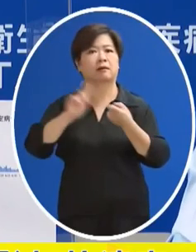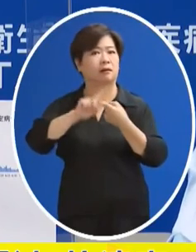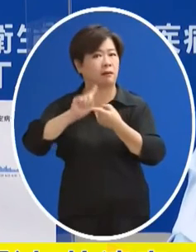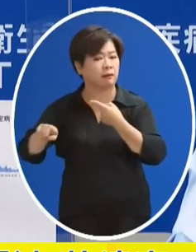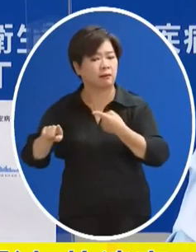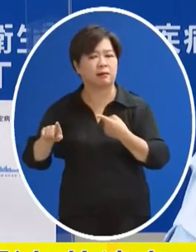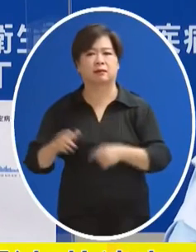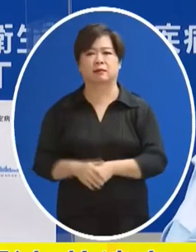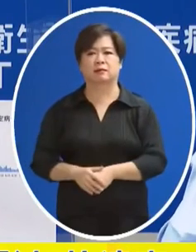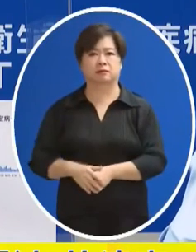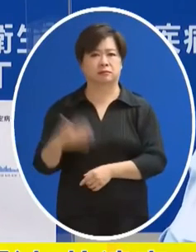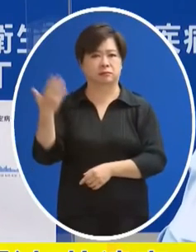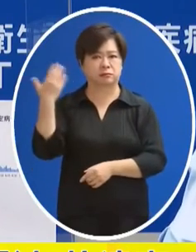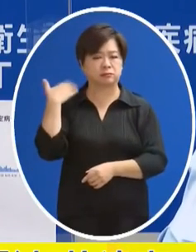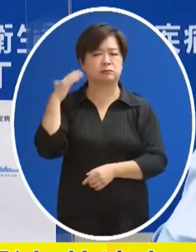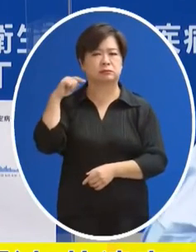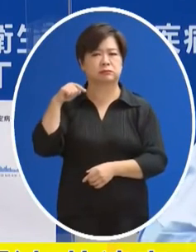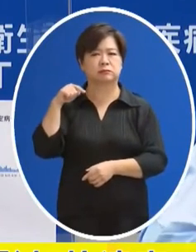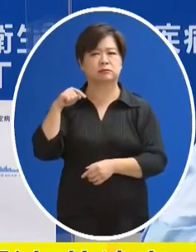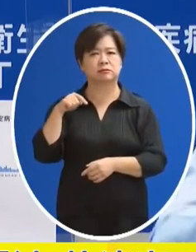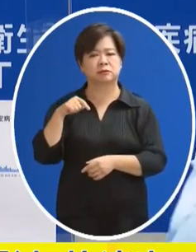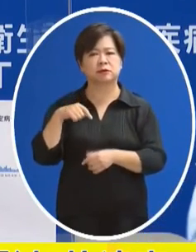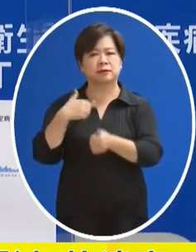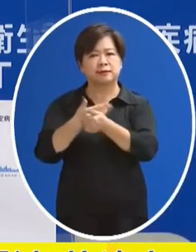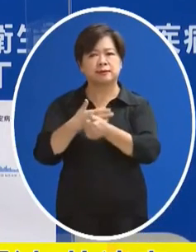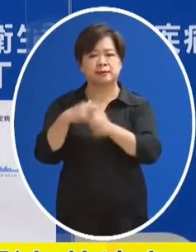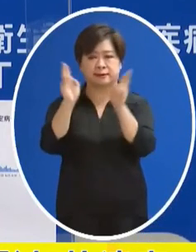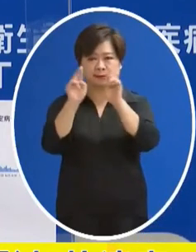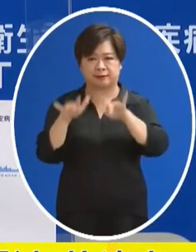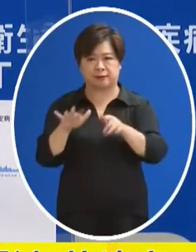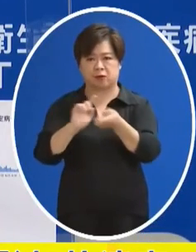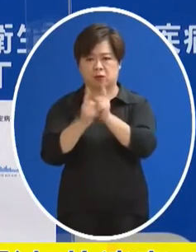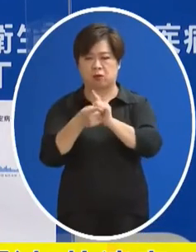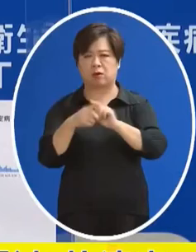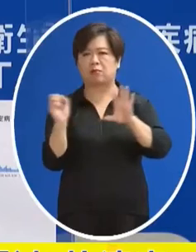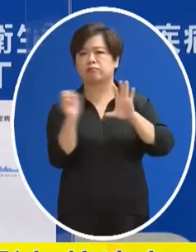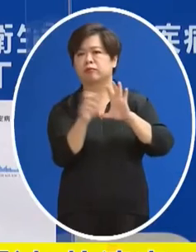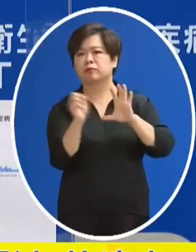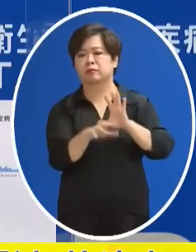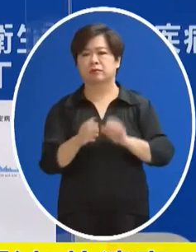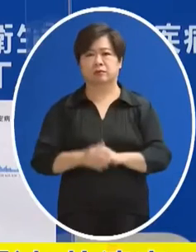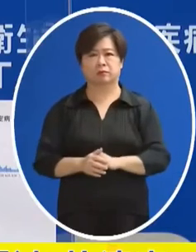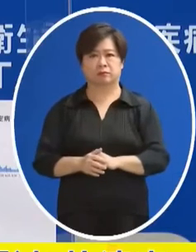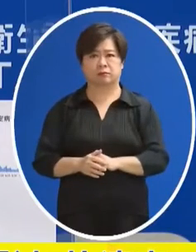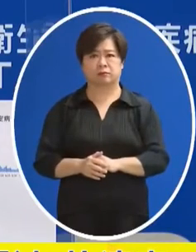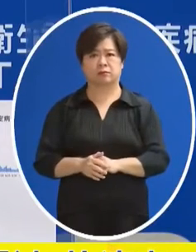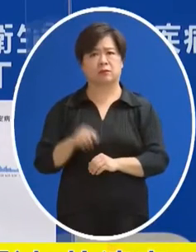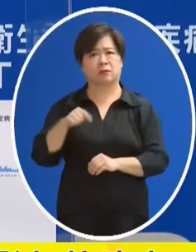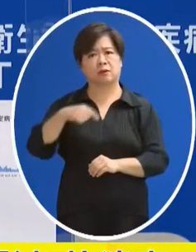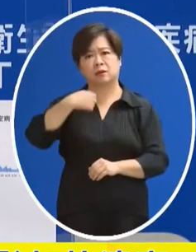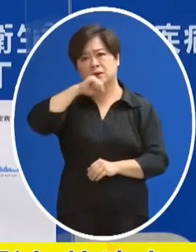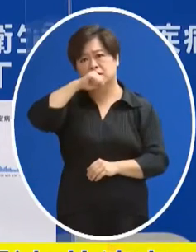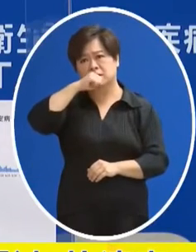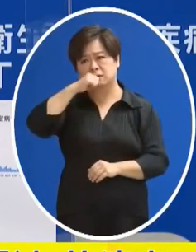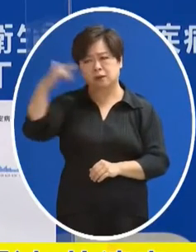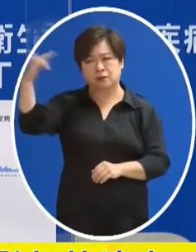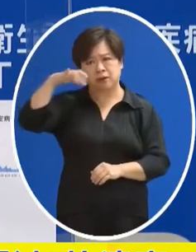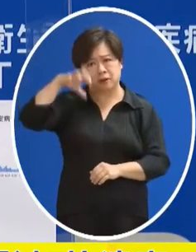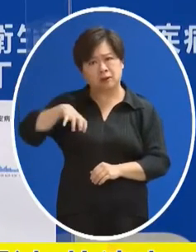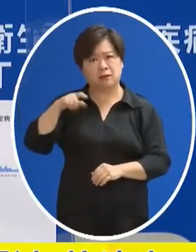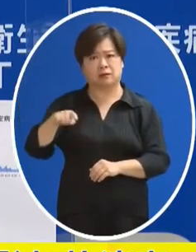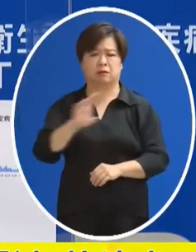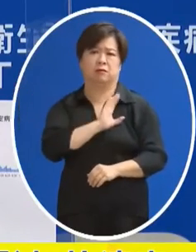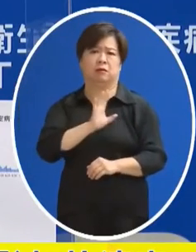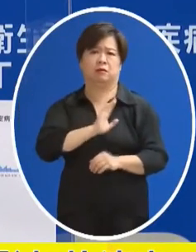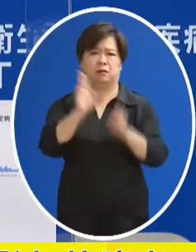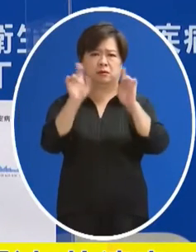到这个，所以从那时候就积极的让它资讯化。好，所以这一个国际港铺检体通报及送验作